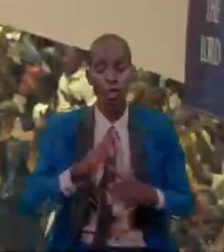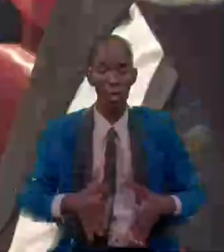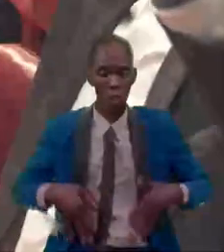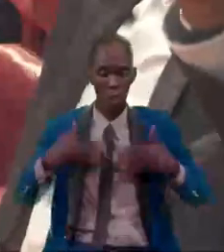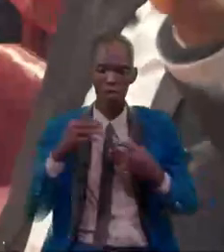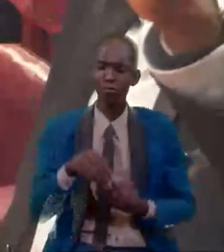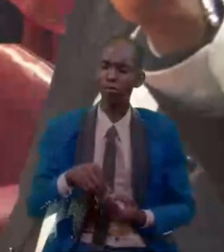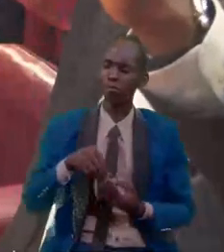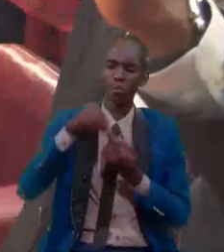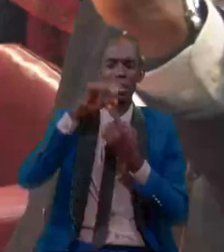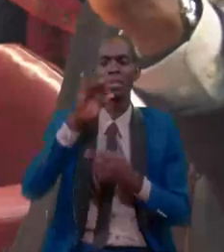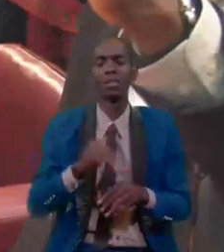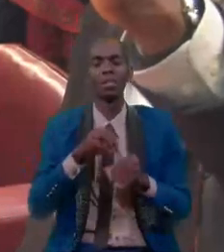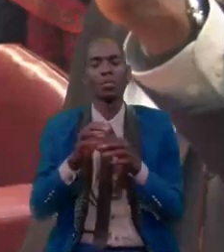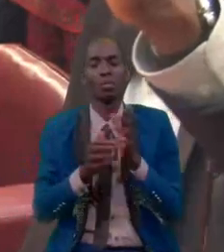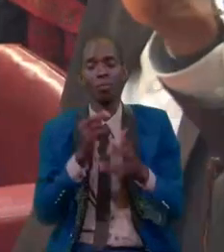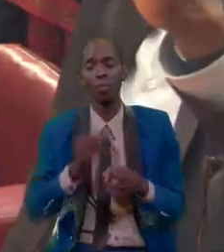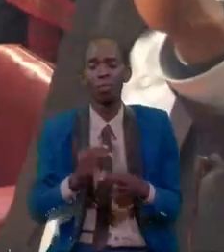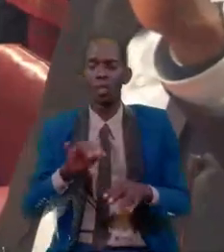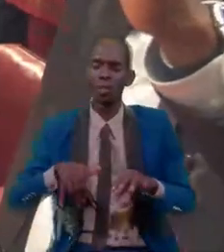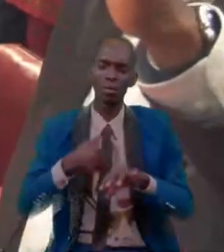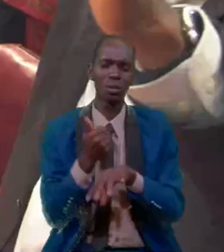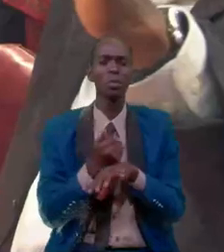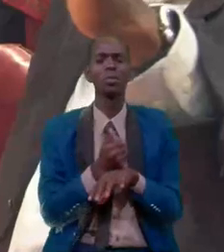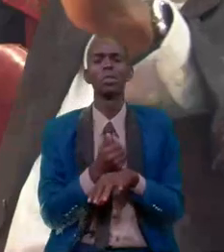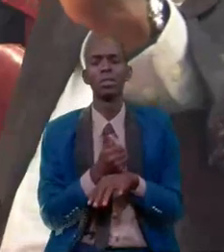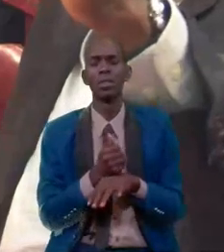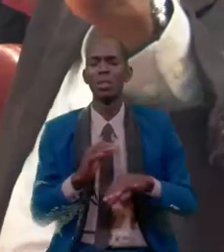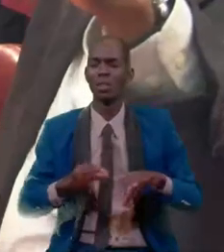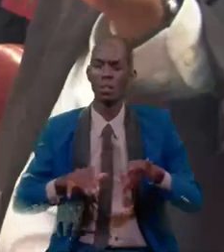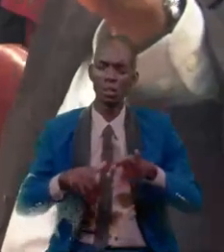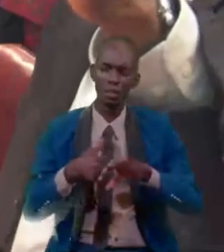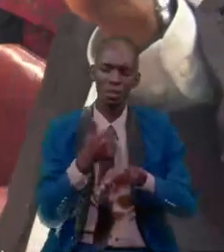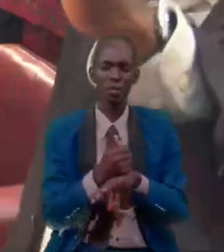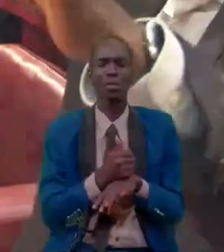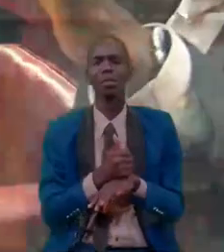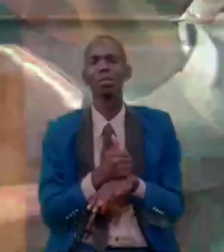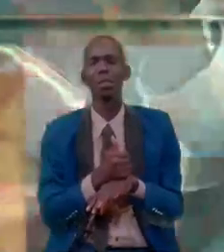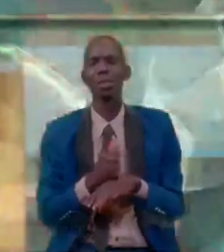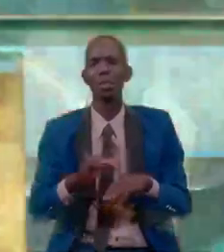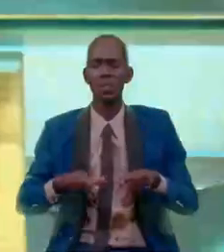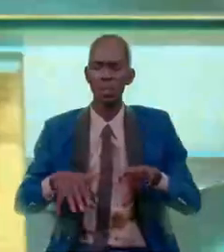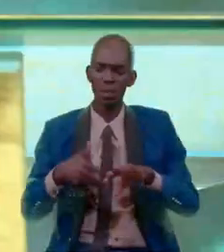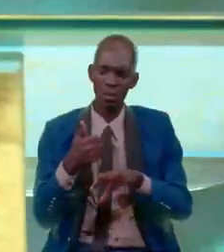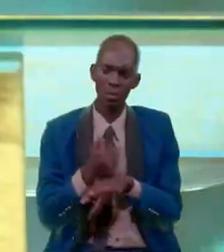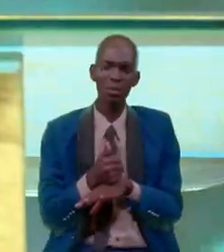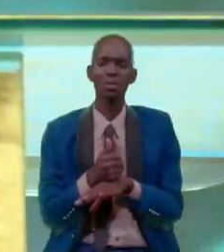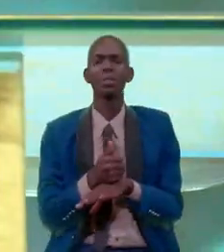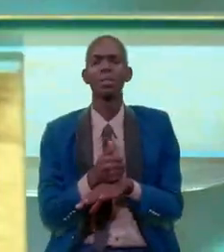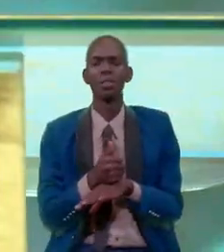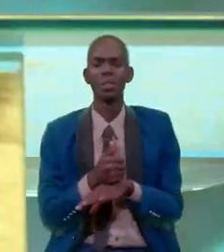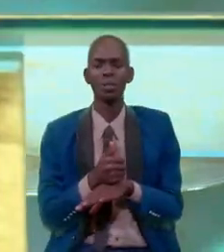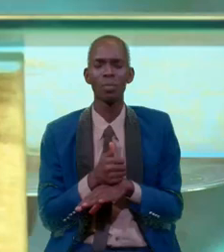Dans votre vie en particulier, la confirmation. La confirmation. La